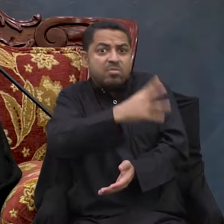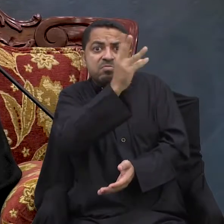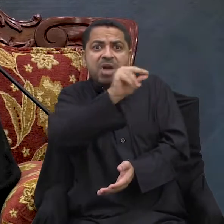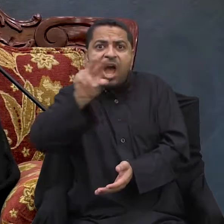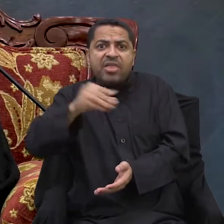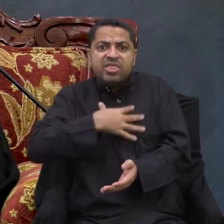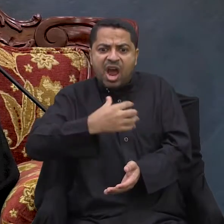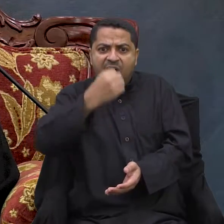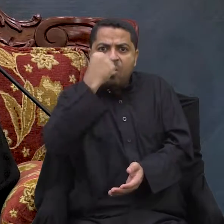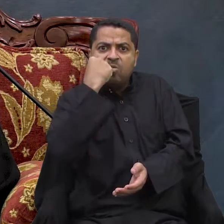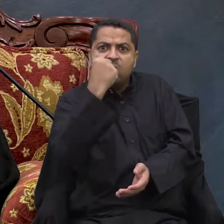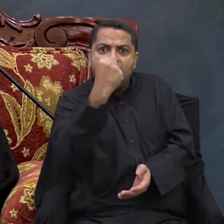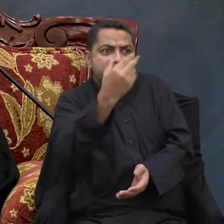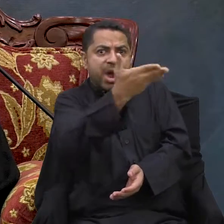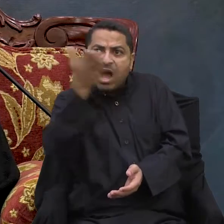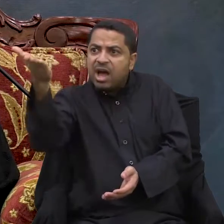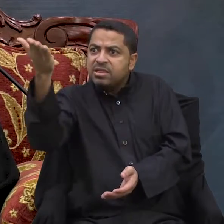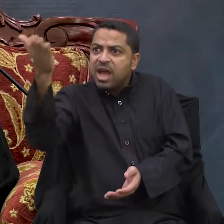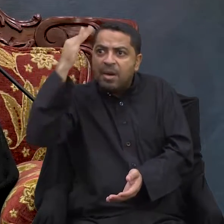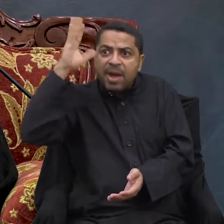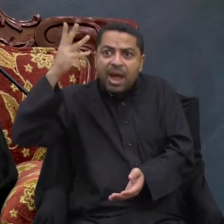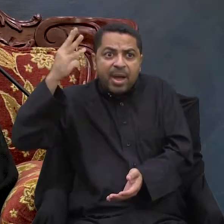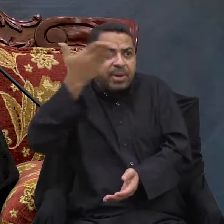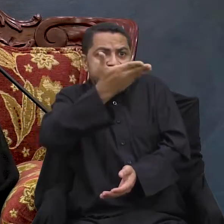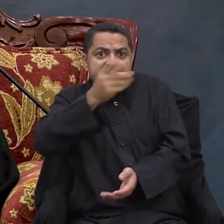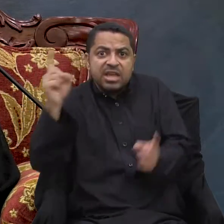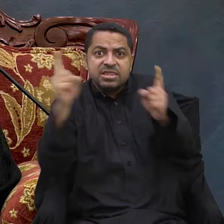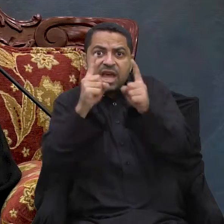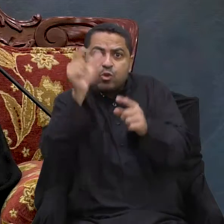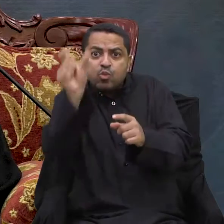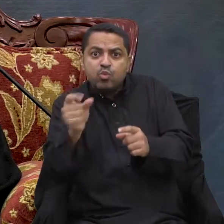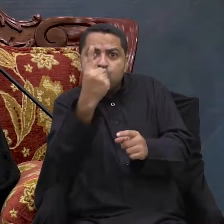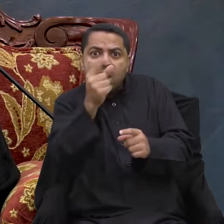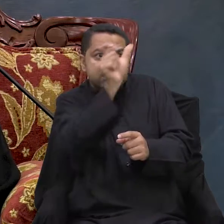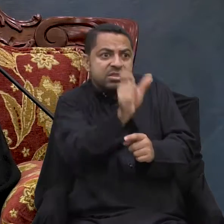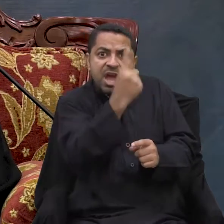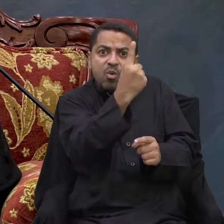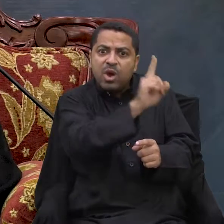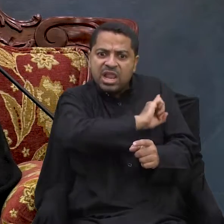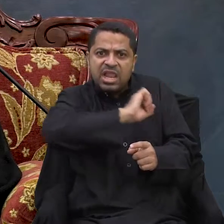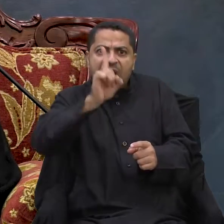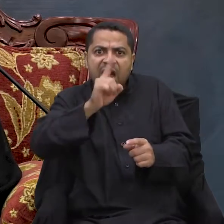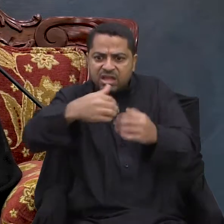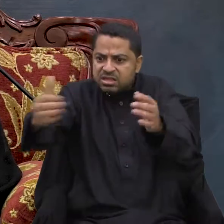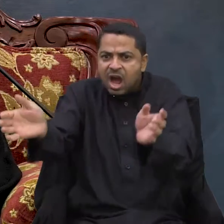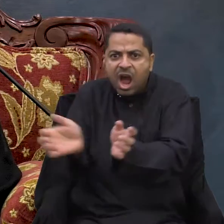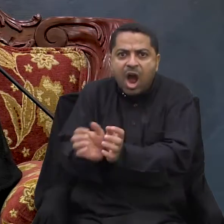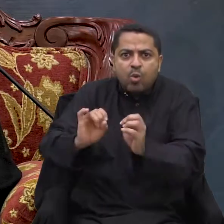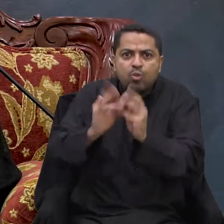ابن قتال العرب، ألا لا يبرزن إليه أحد، ولكن